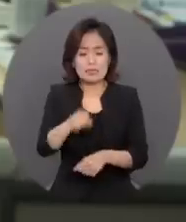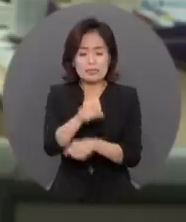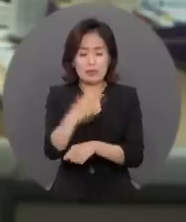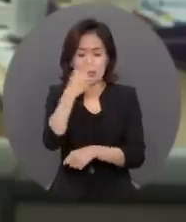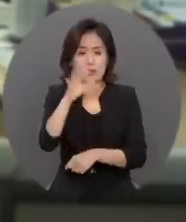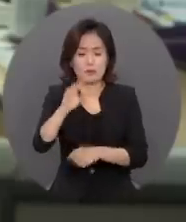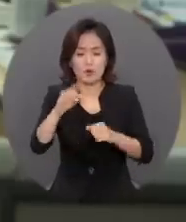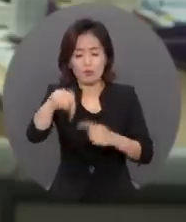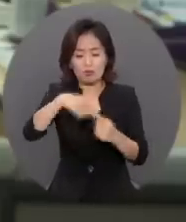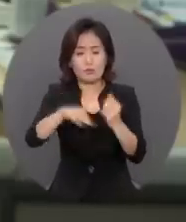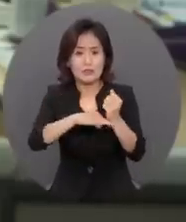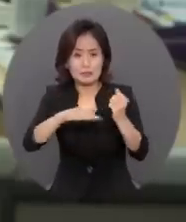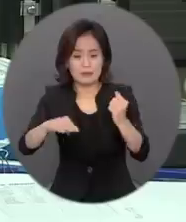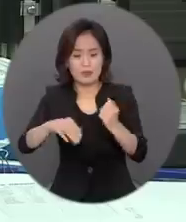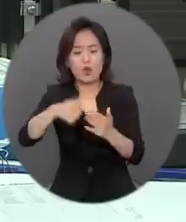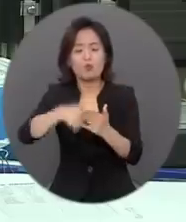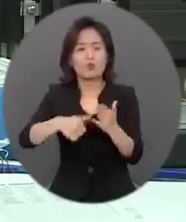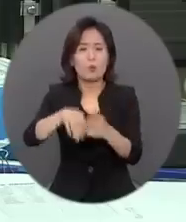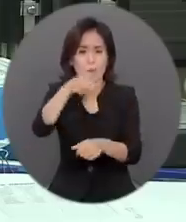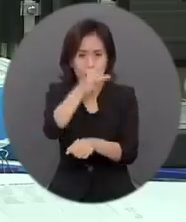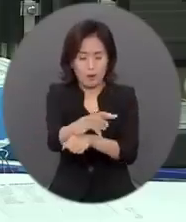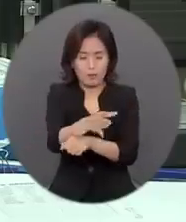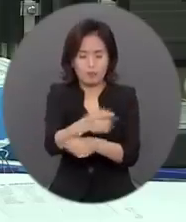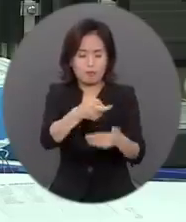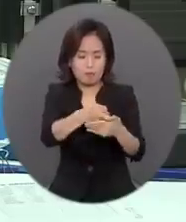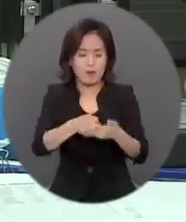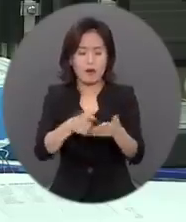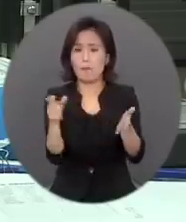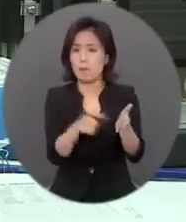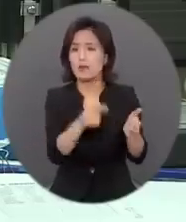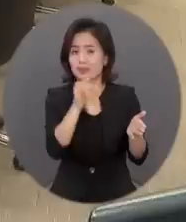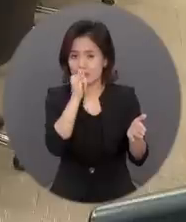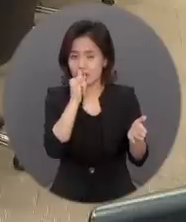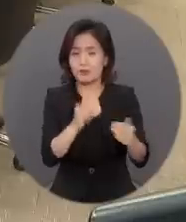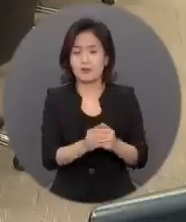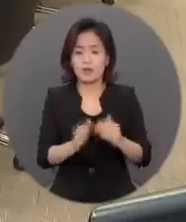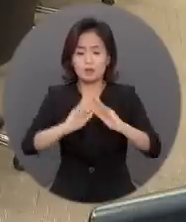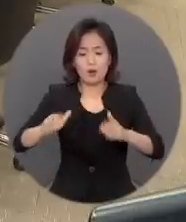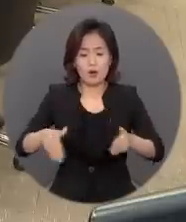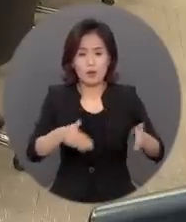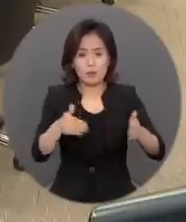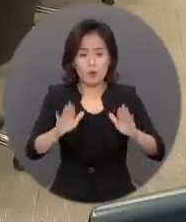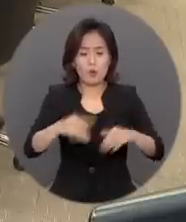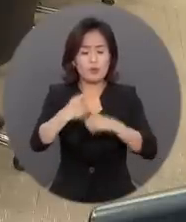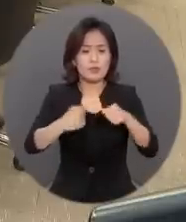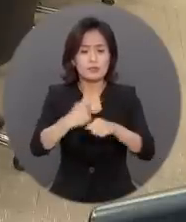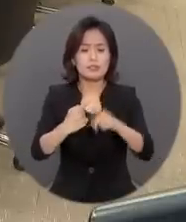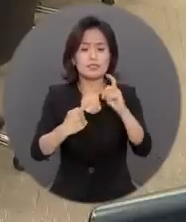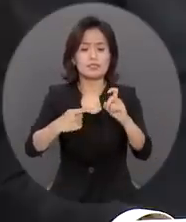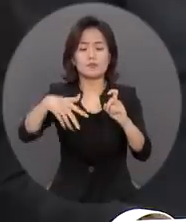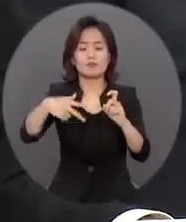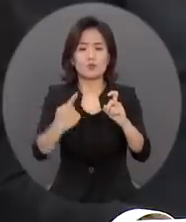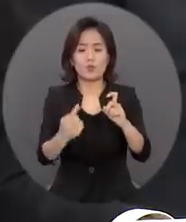사무관리비 운영 지침은 소모성 물품 구입비 등을 최대한 절감하도록 규정하고 있습니다. 전남도의 올해 예산은 10조